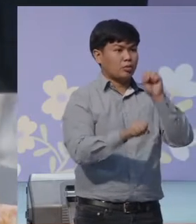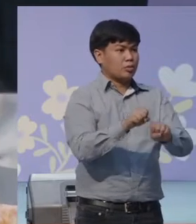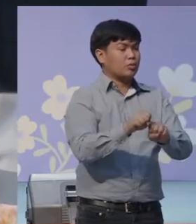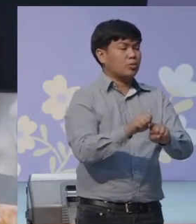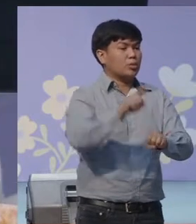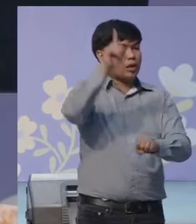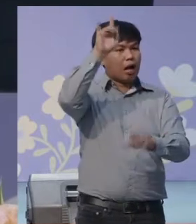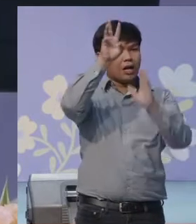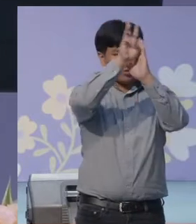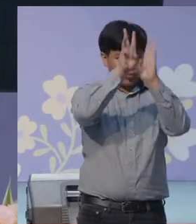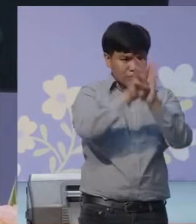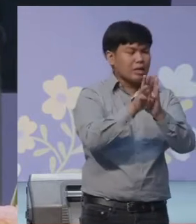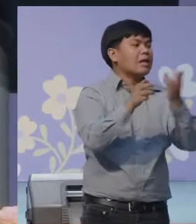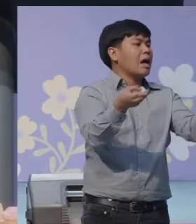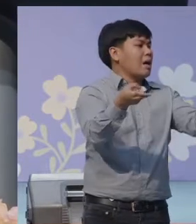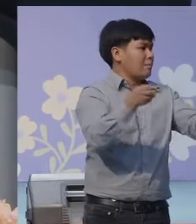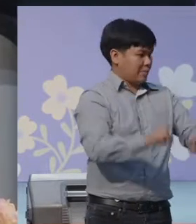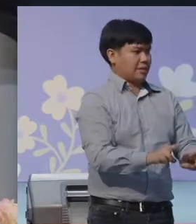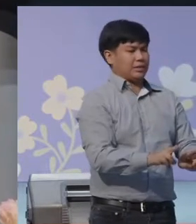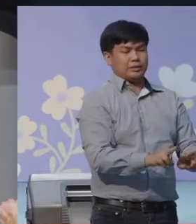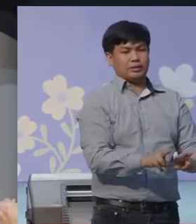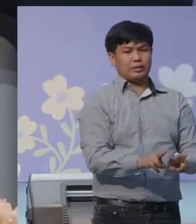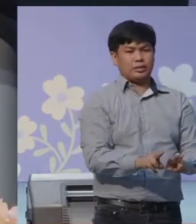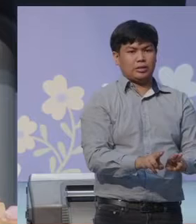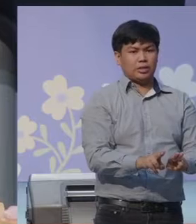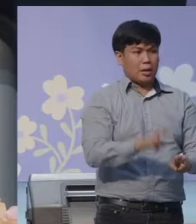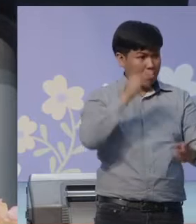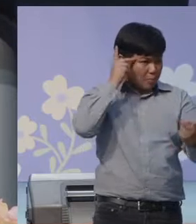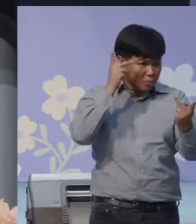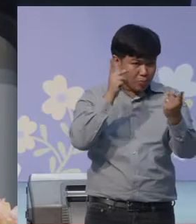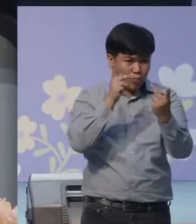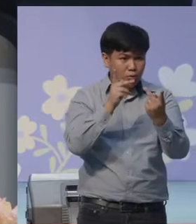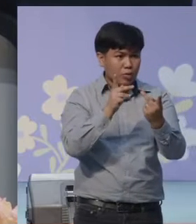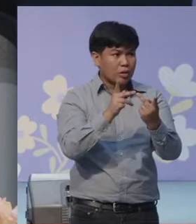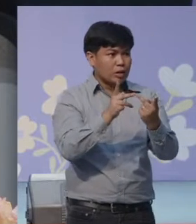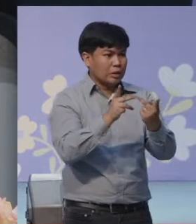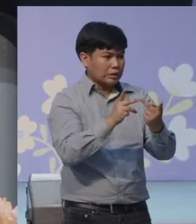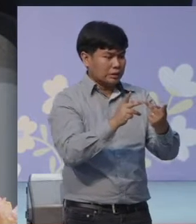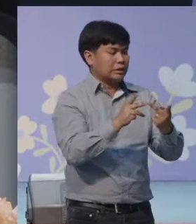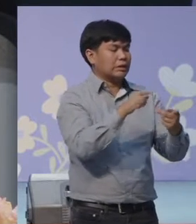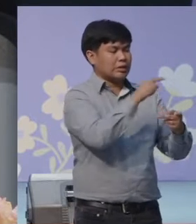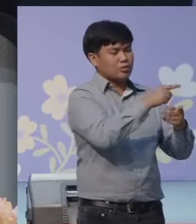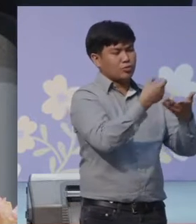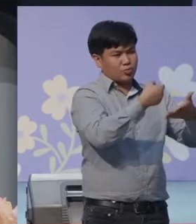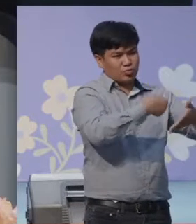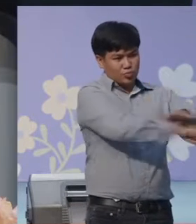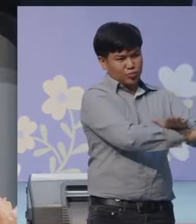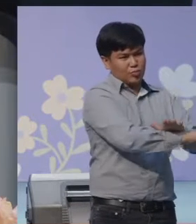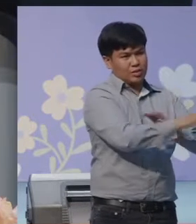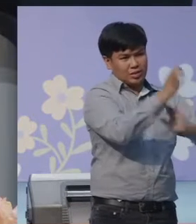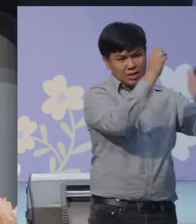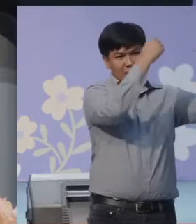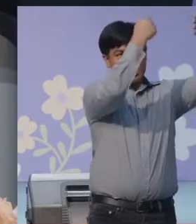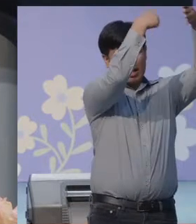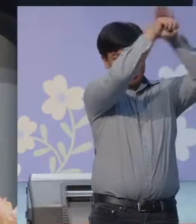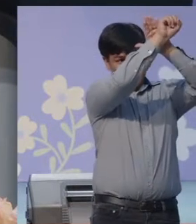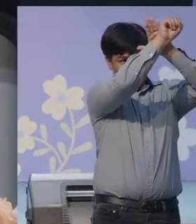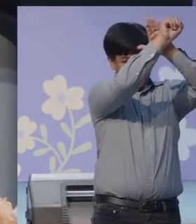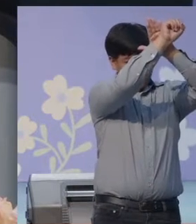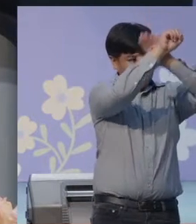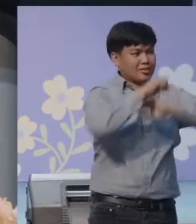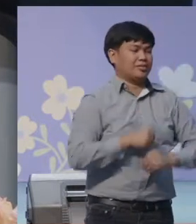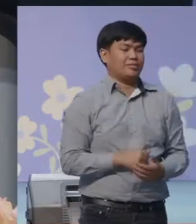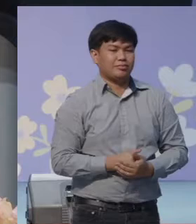kalooban ay maganap. Ang kanyang layunin ay matuloy. At malalaman natin kung ano yung layunin na yun.